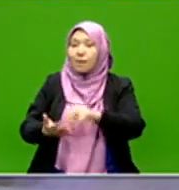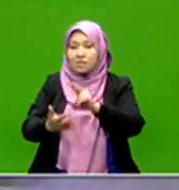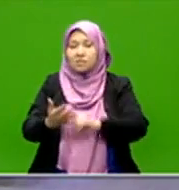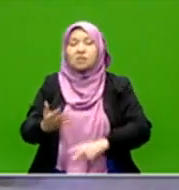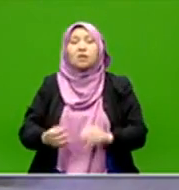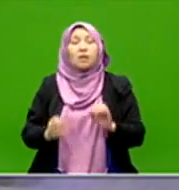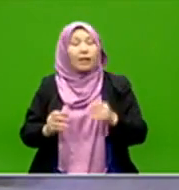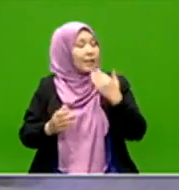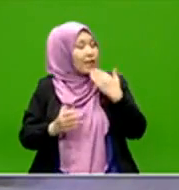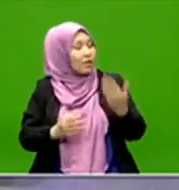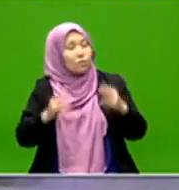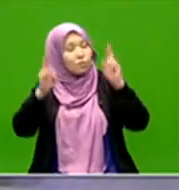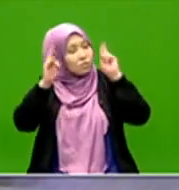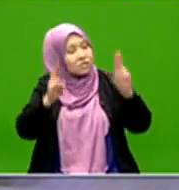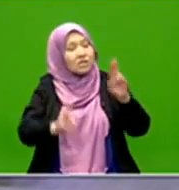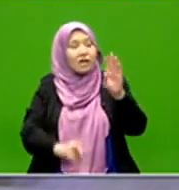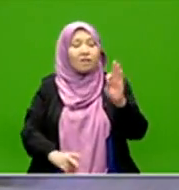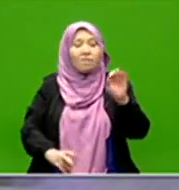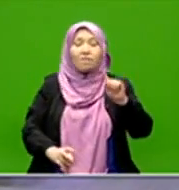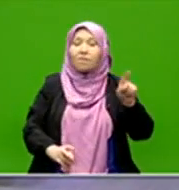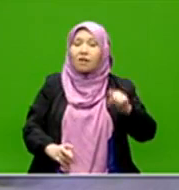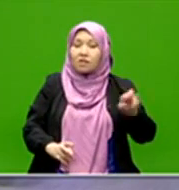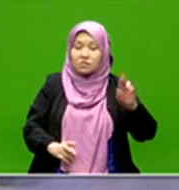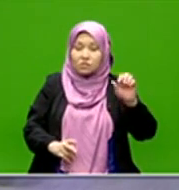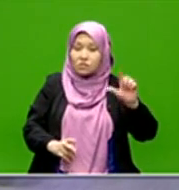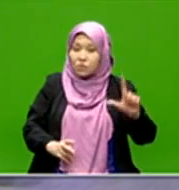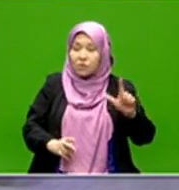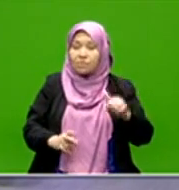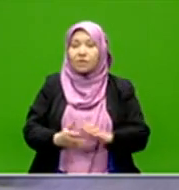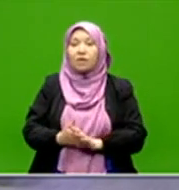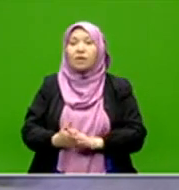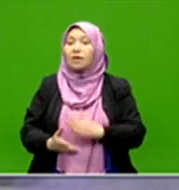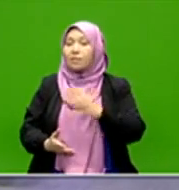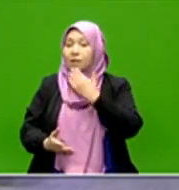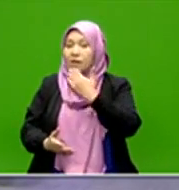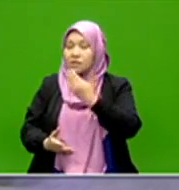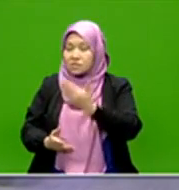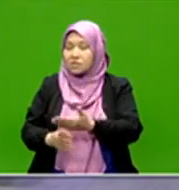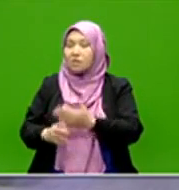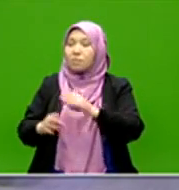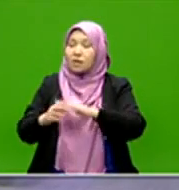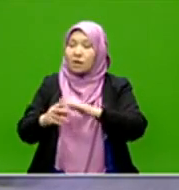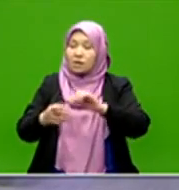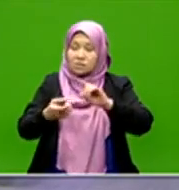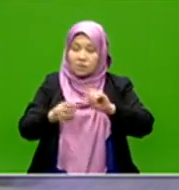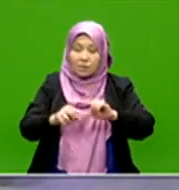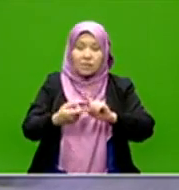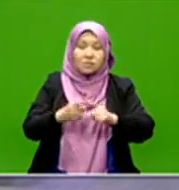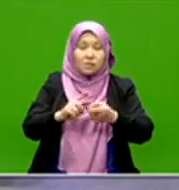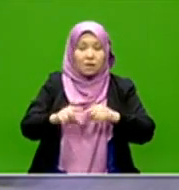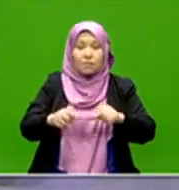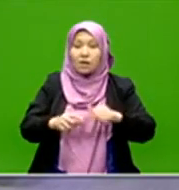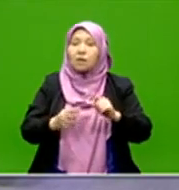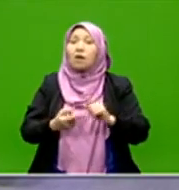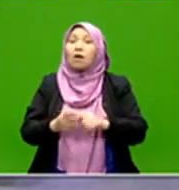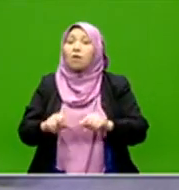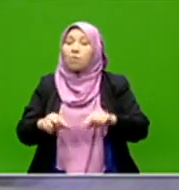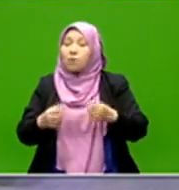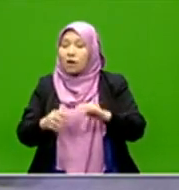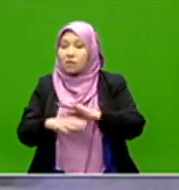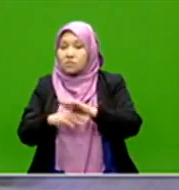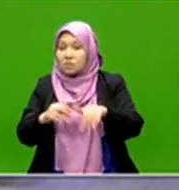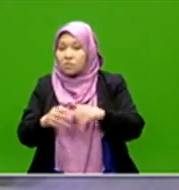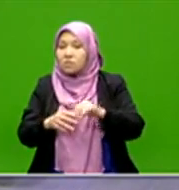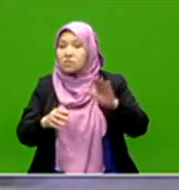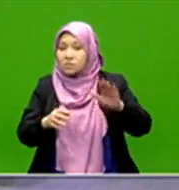Fazrul. Bismillahirrahmanirrahim. Assalamualaikum sahabat-sahabat Al-Quran yang dikasihi Allah SWT sekalian. Apa khabar semua? Tadi saya sempat Ustaz